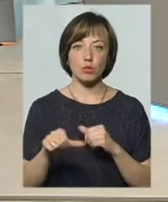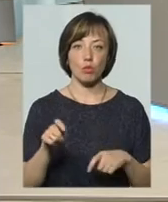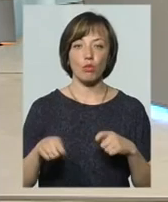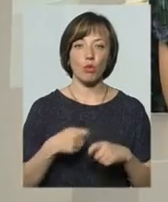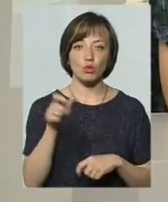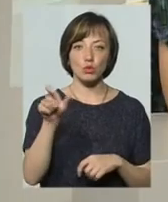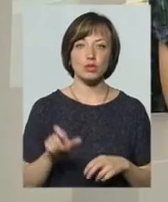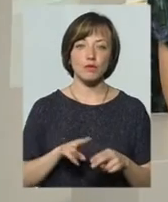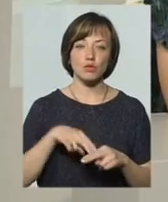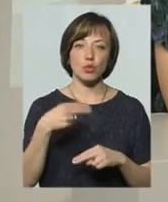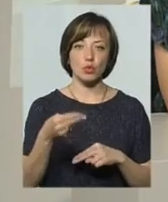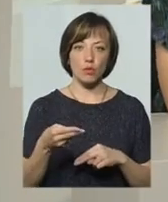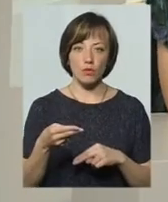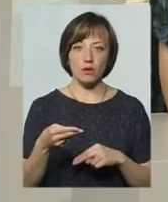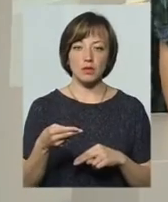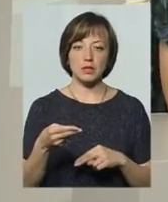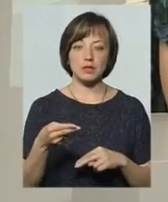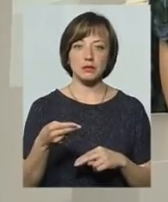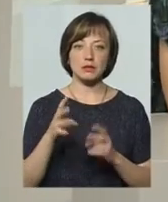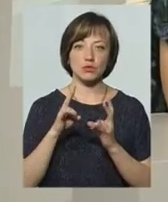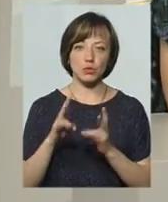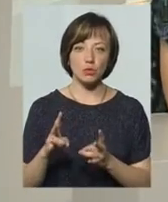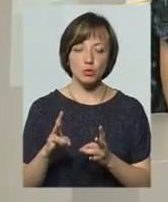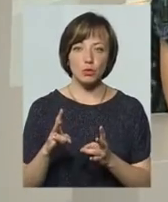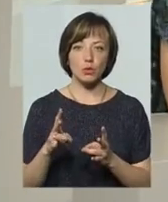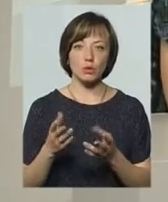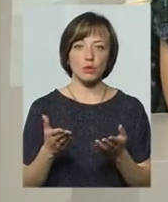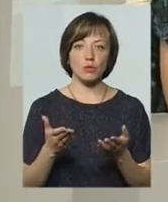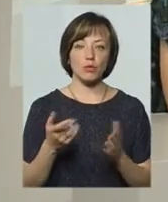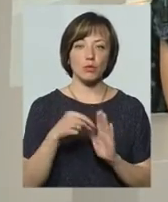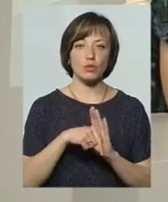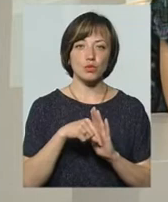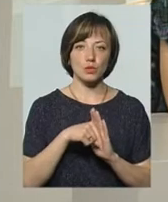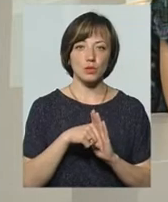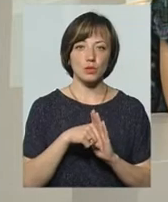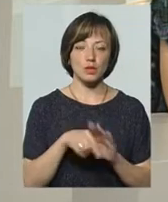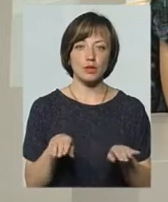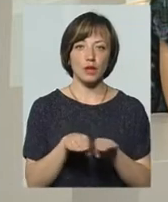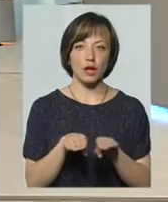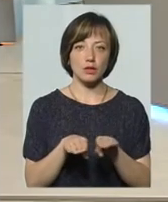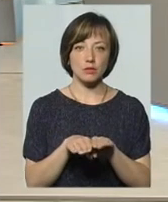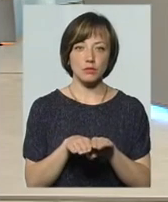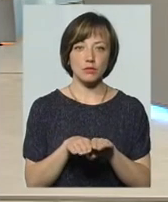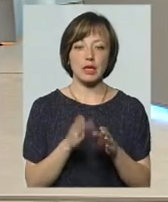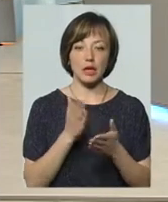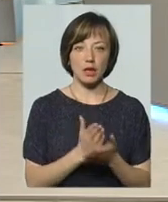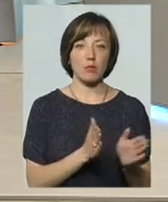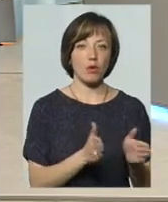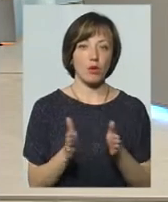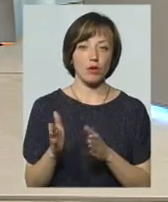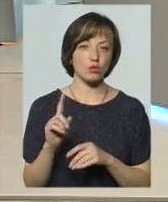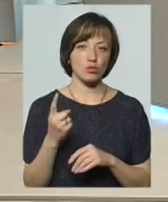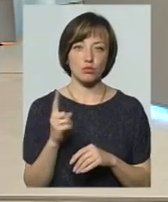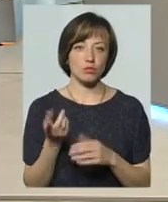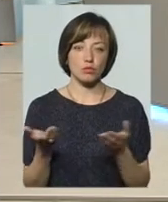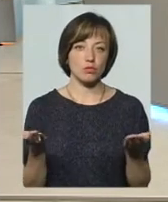порушник відшкодовує нанесені ним збитки. По суті, начебто і є механізм, але чому